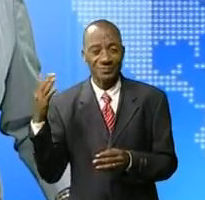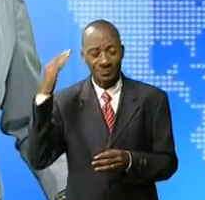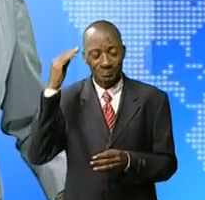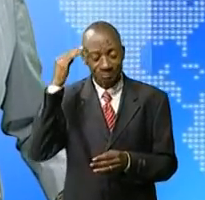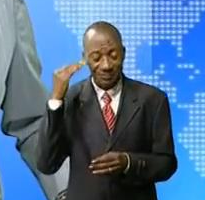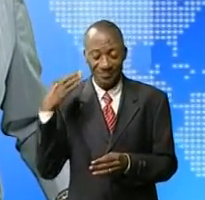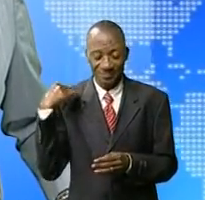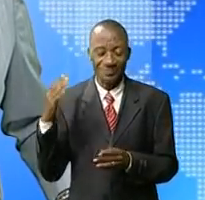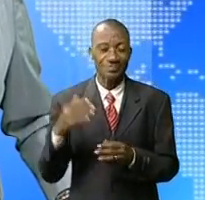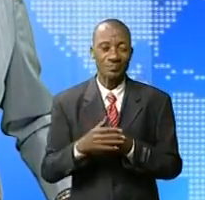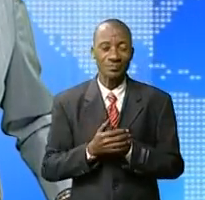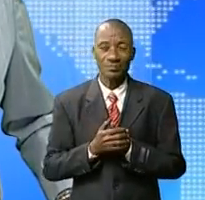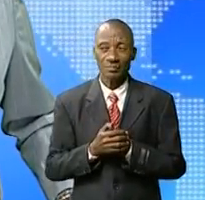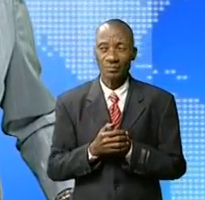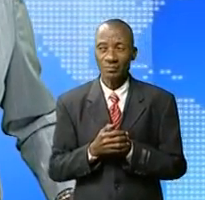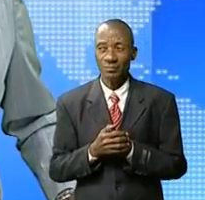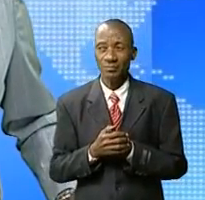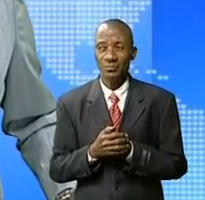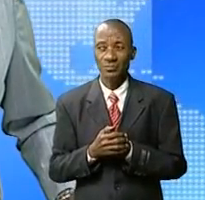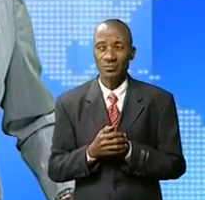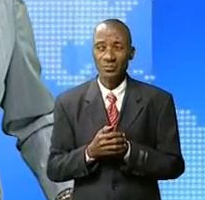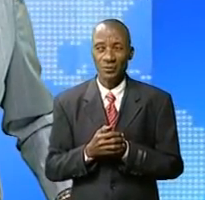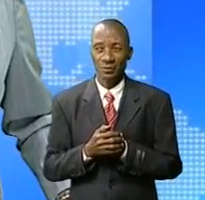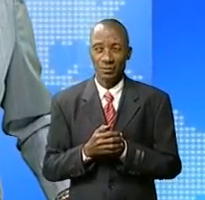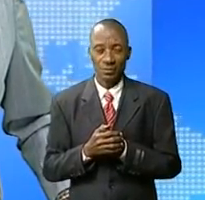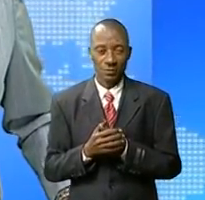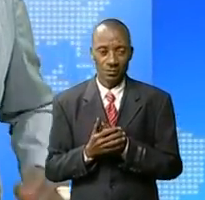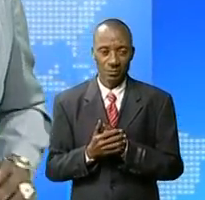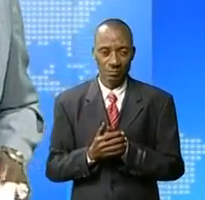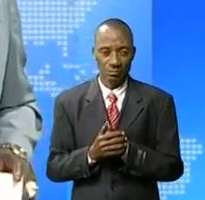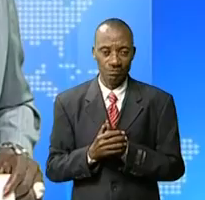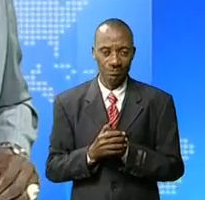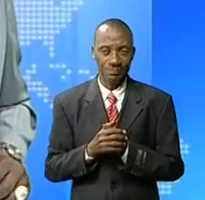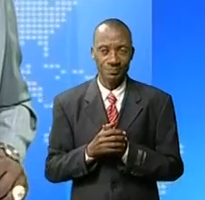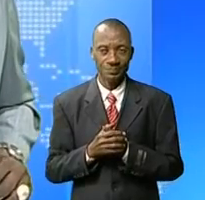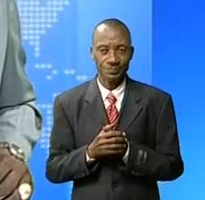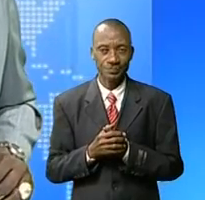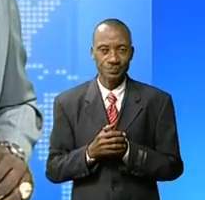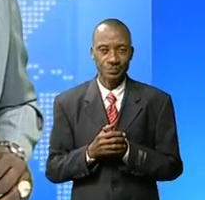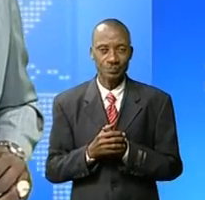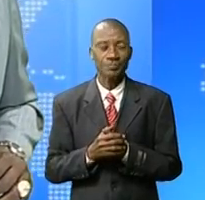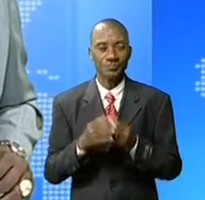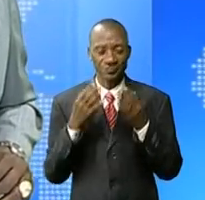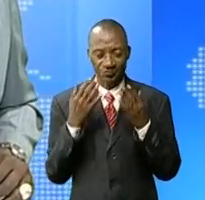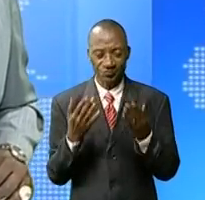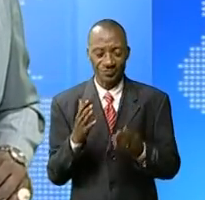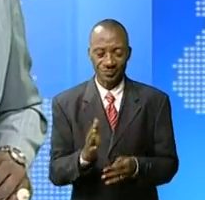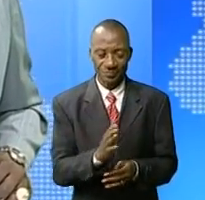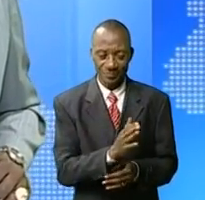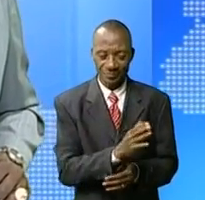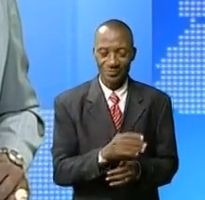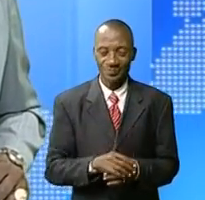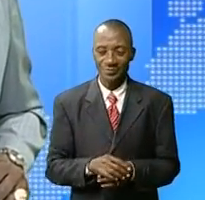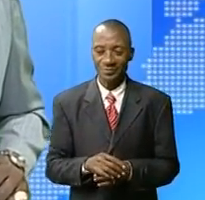Calang pour le reportage. Voilà, le jury national pour